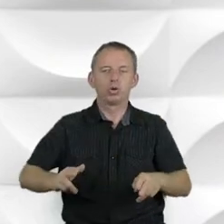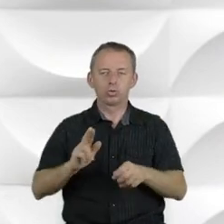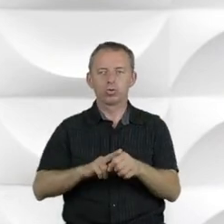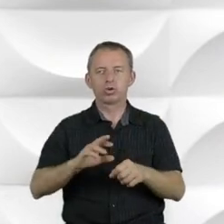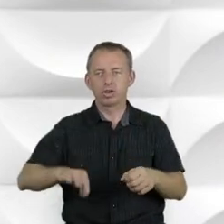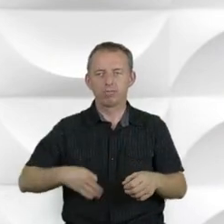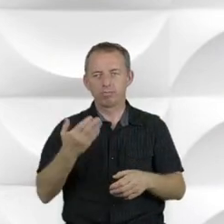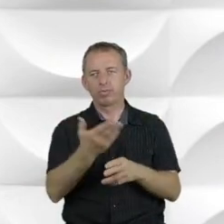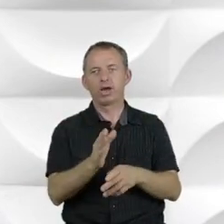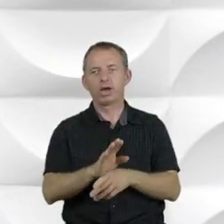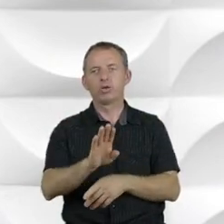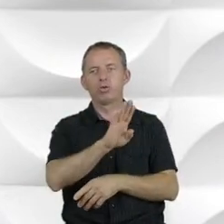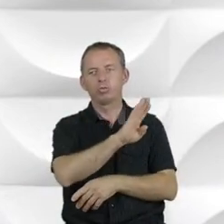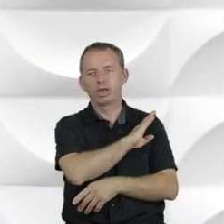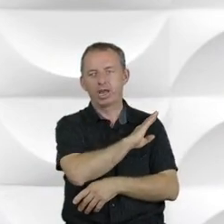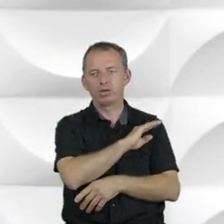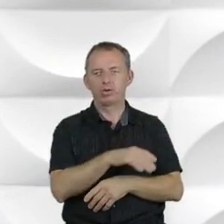umierają.